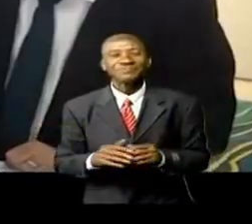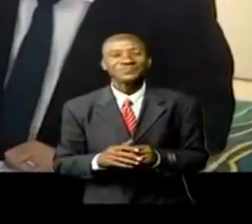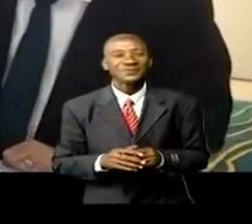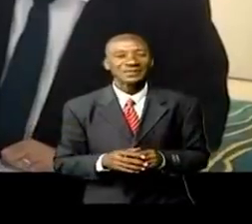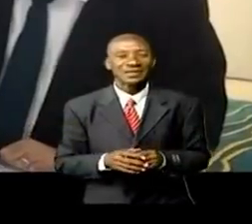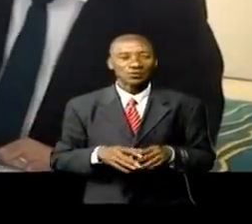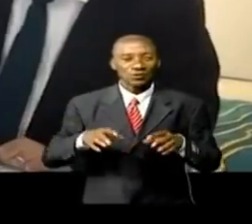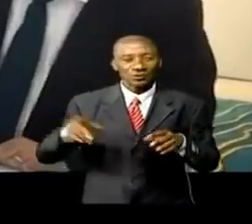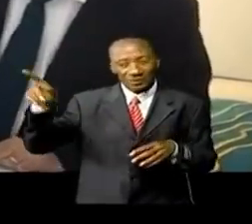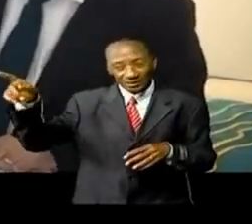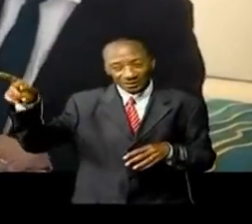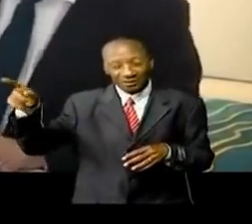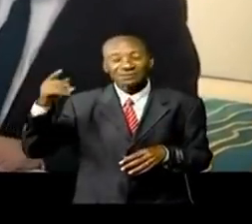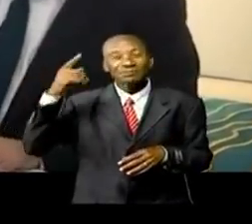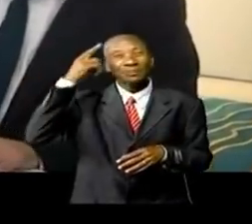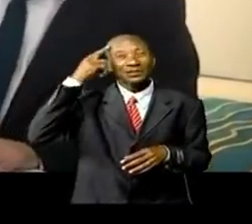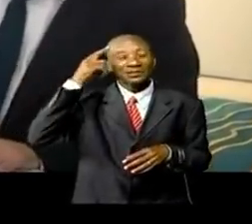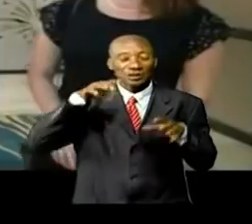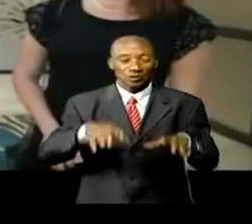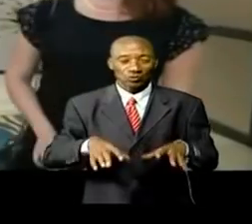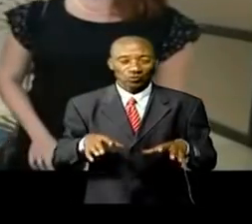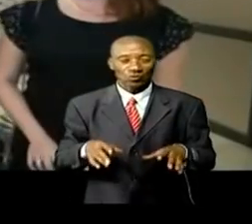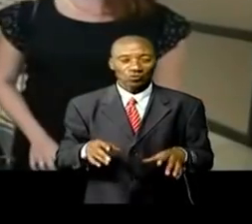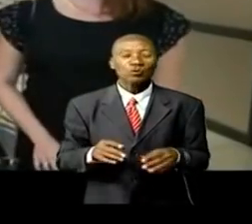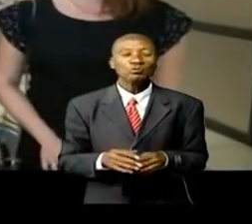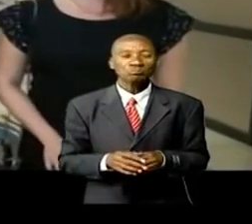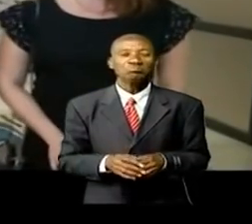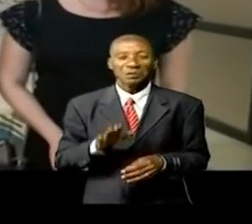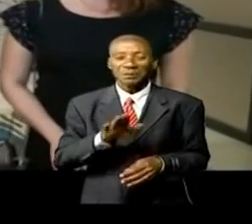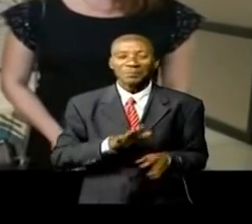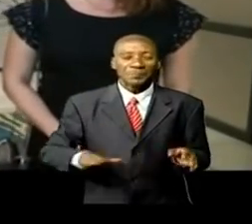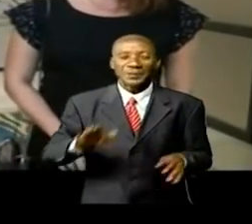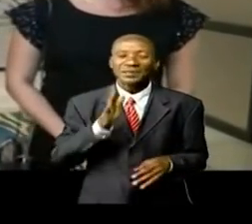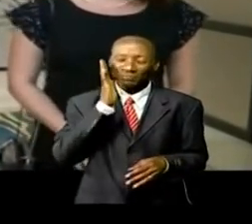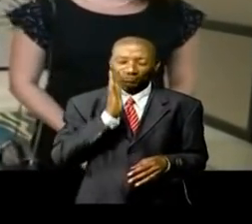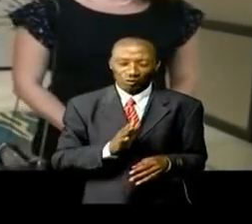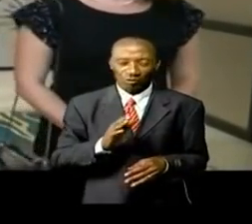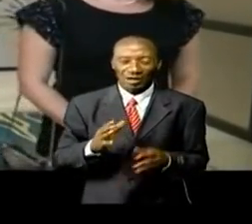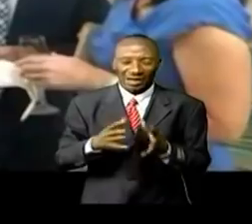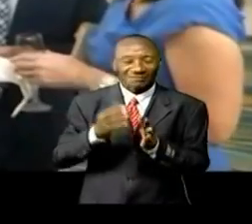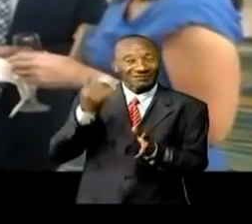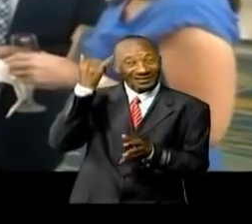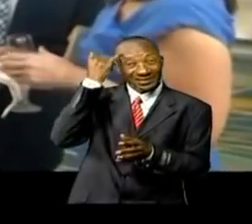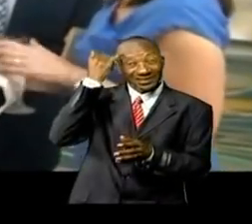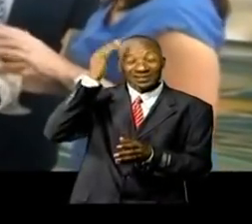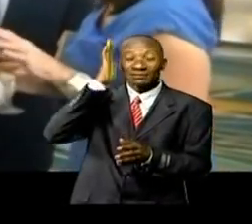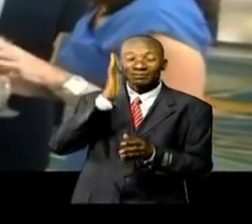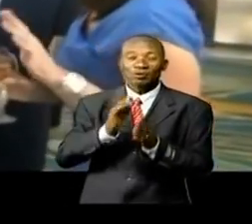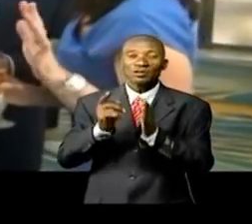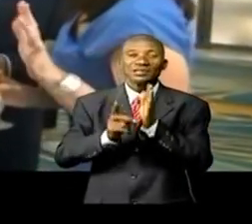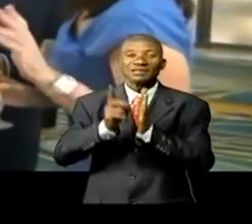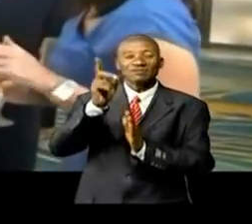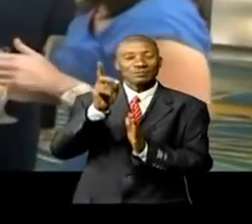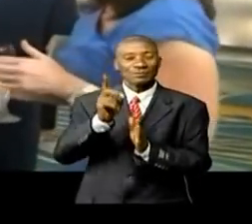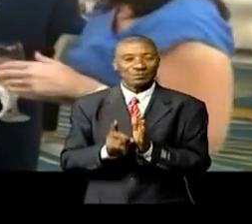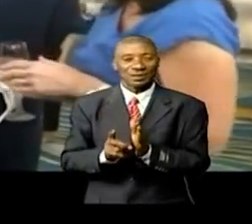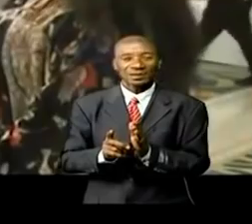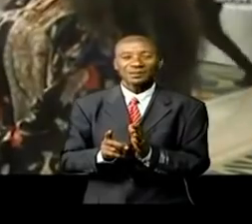pays ami avec perspective d'un développement et amélioration non seulement politique mais aussi économique. C'est